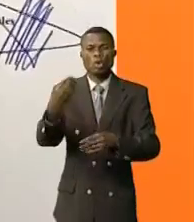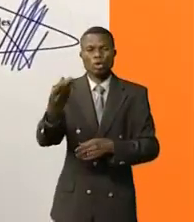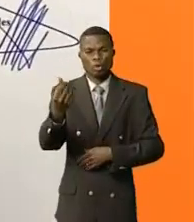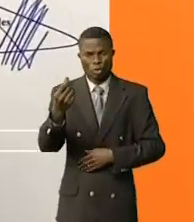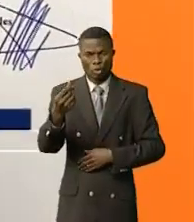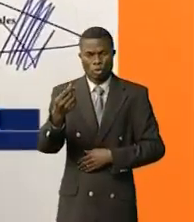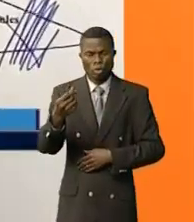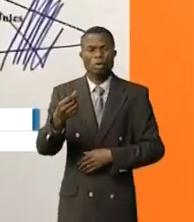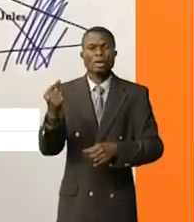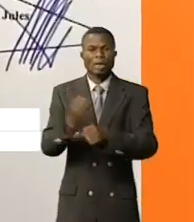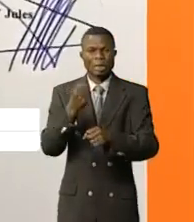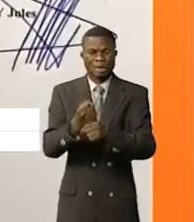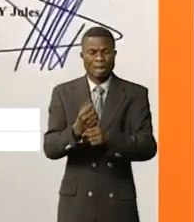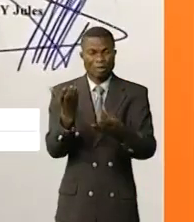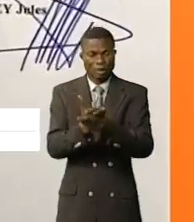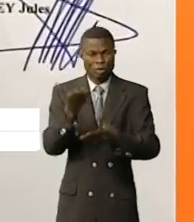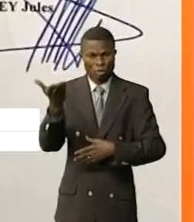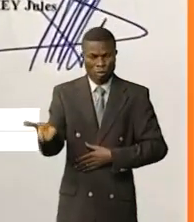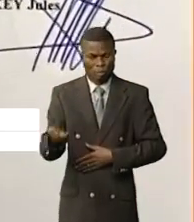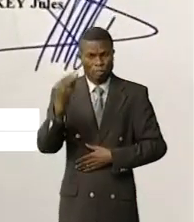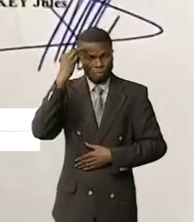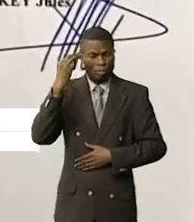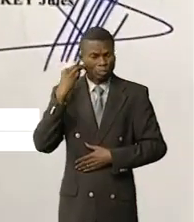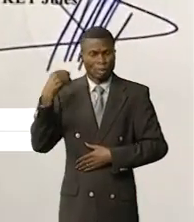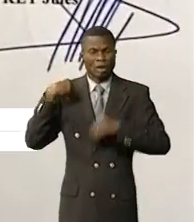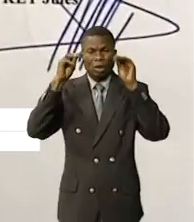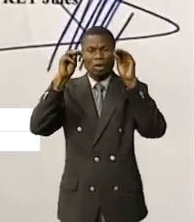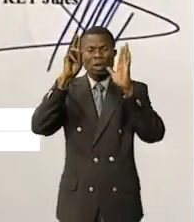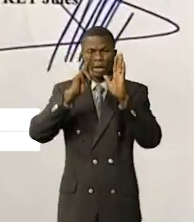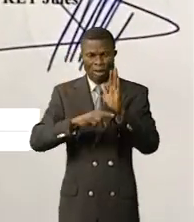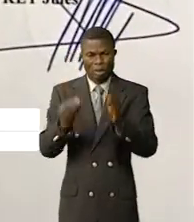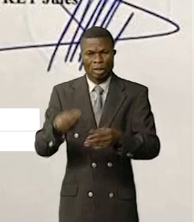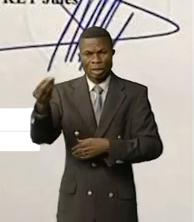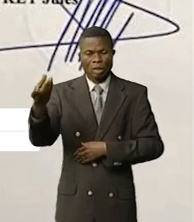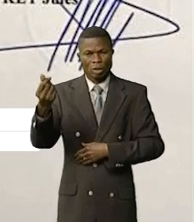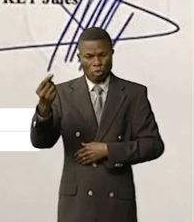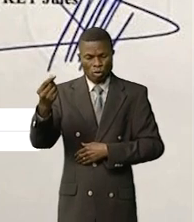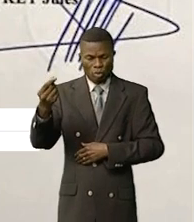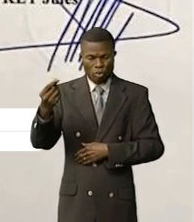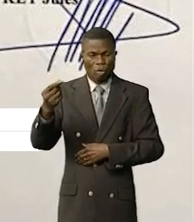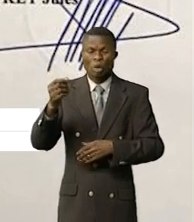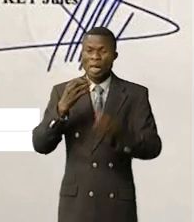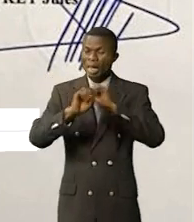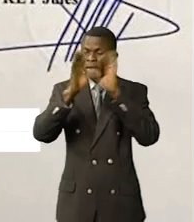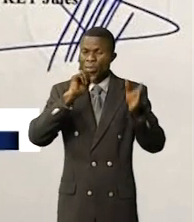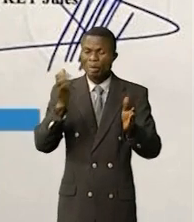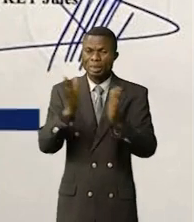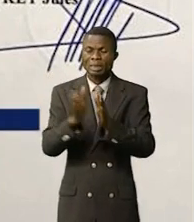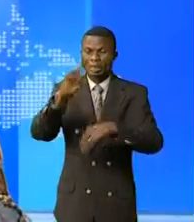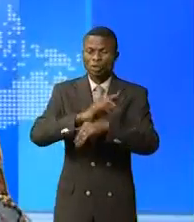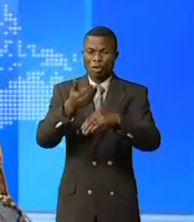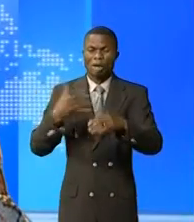sur présentation de pièces justificatives. Le ministère de l'EPST devrait reverser les fonds non justifiés dans le 10 jours de leur